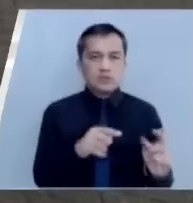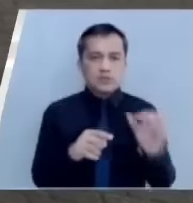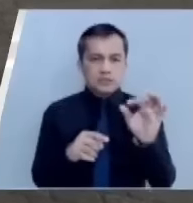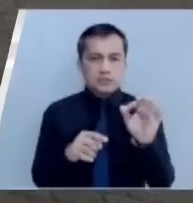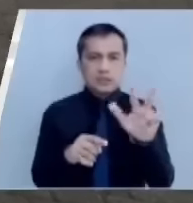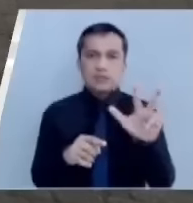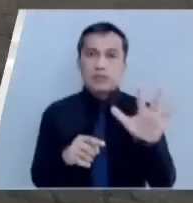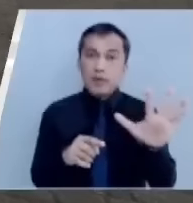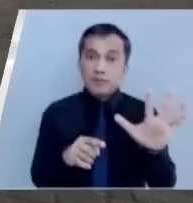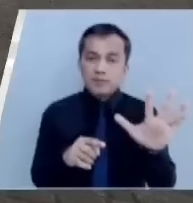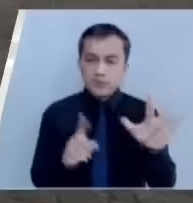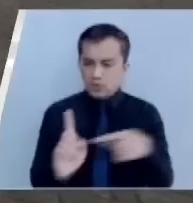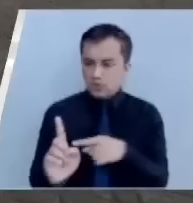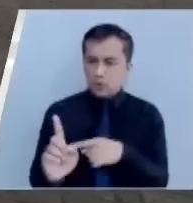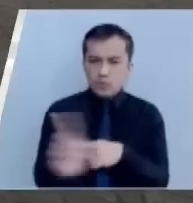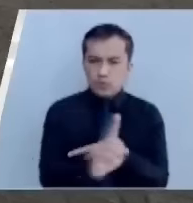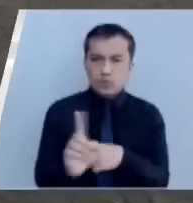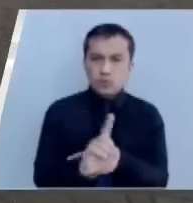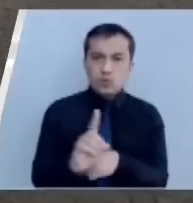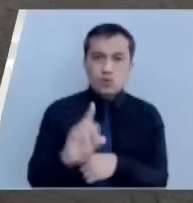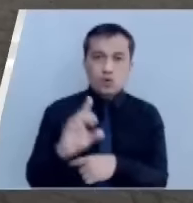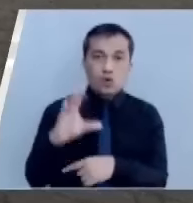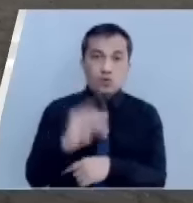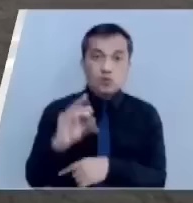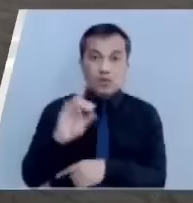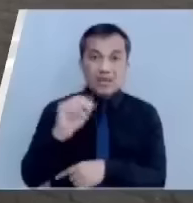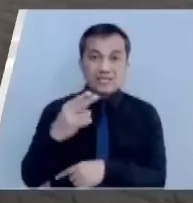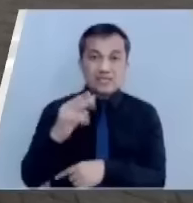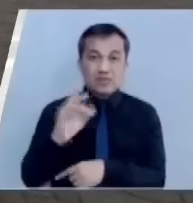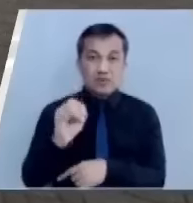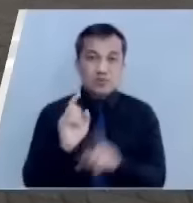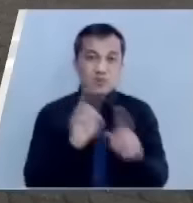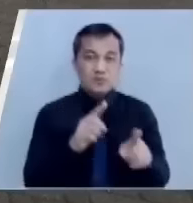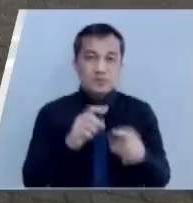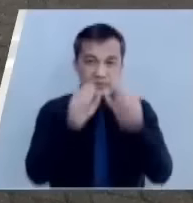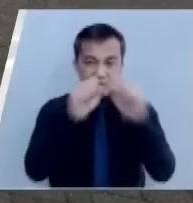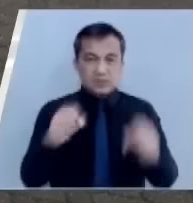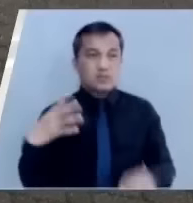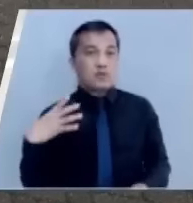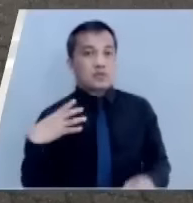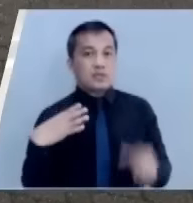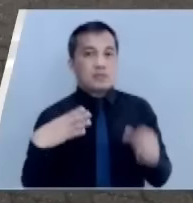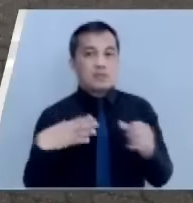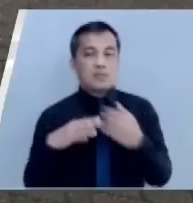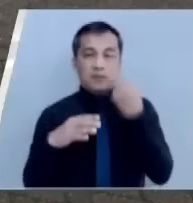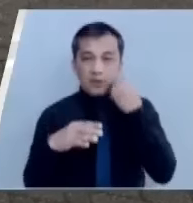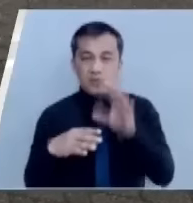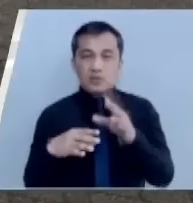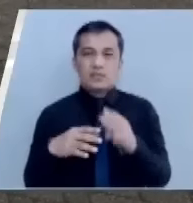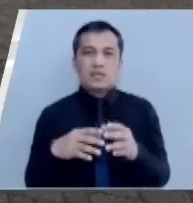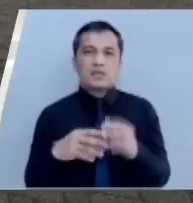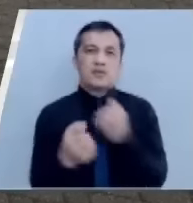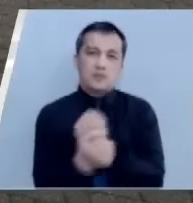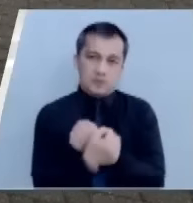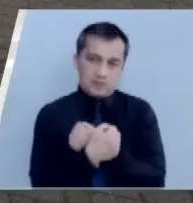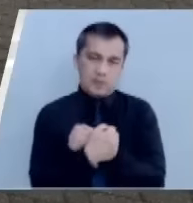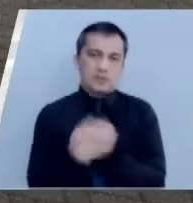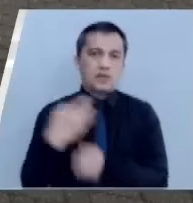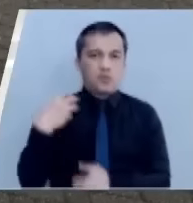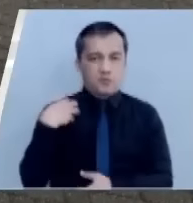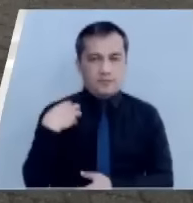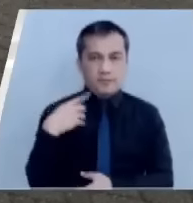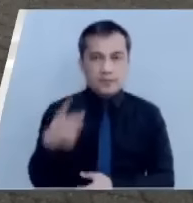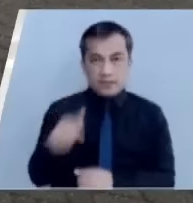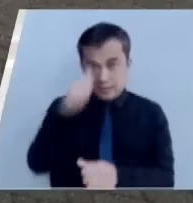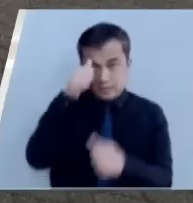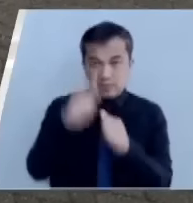1935, araw-araw bumabalik si Hachiko sa Shibuya Station para antayin ang pagbabalik ng kanyang pinakamamahal na amo. Bilang pangunita sa loyalty